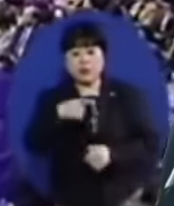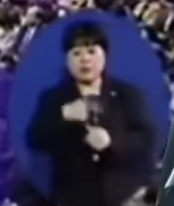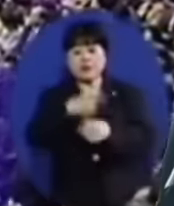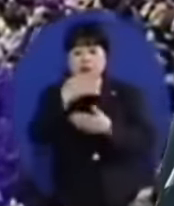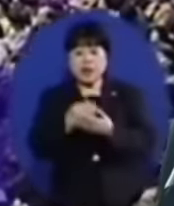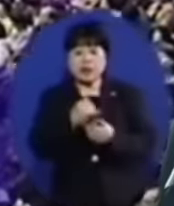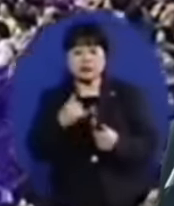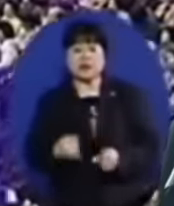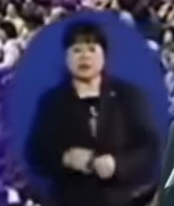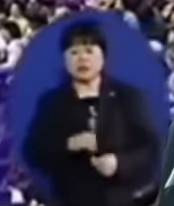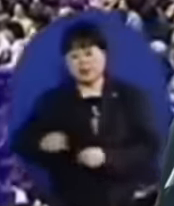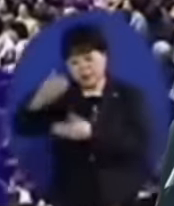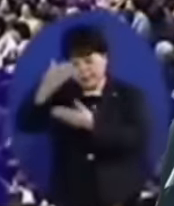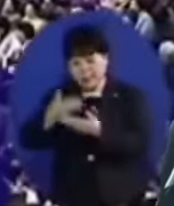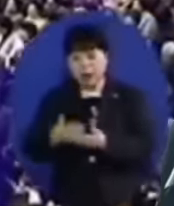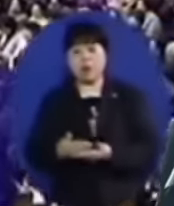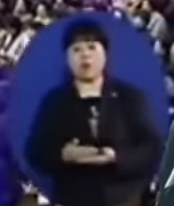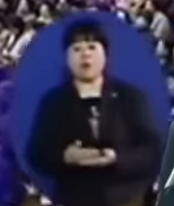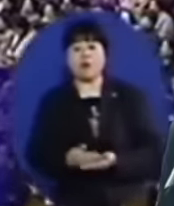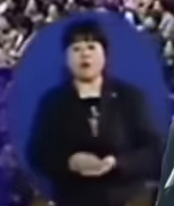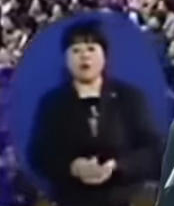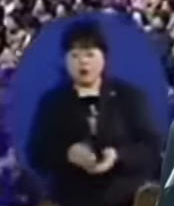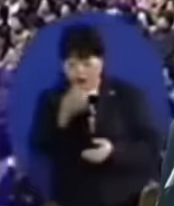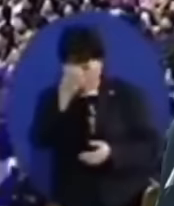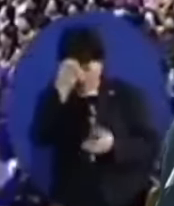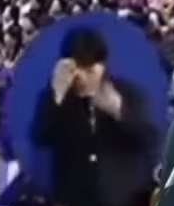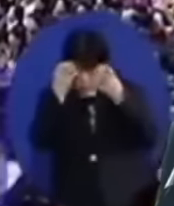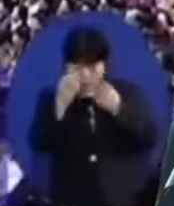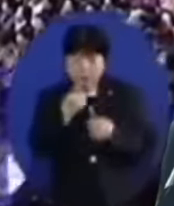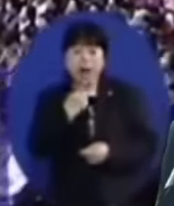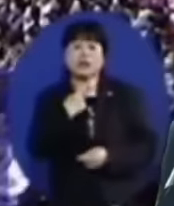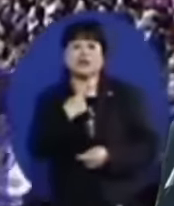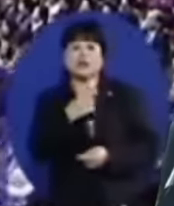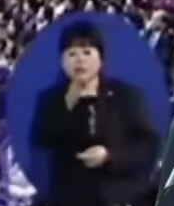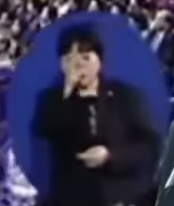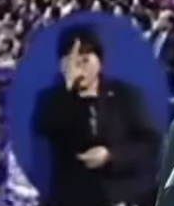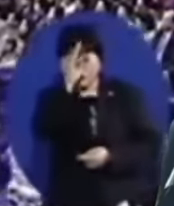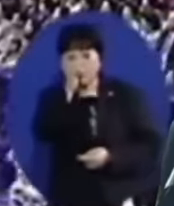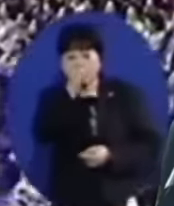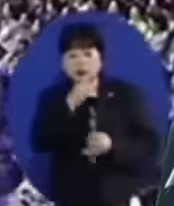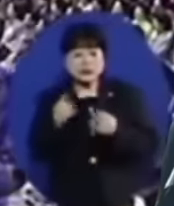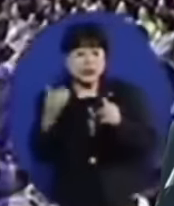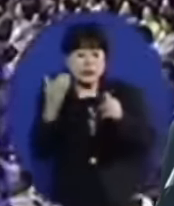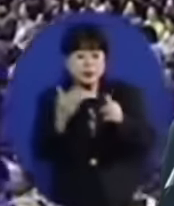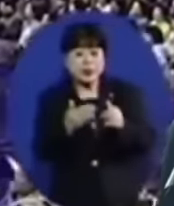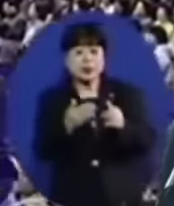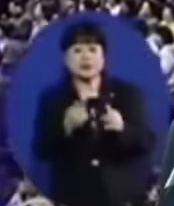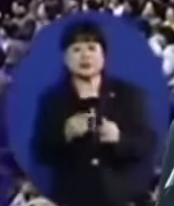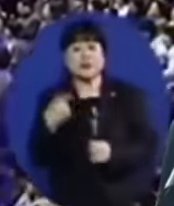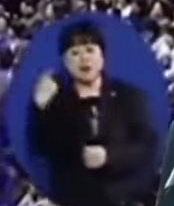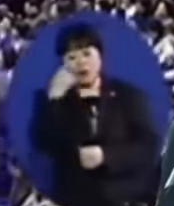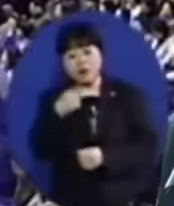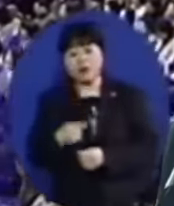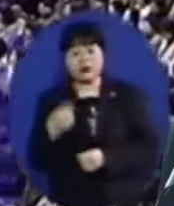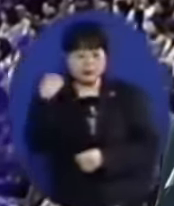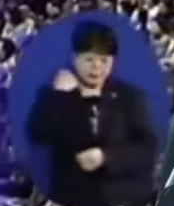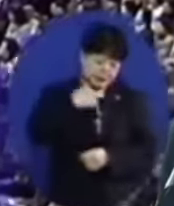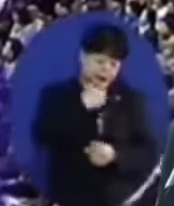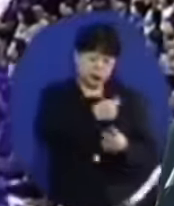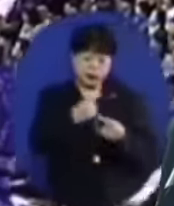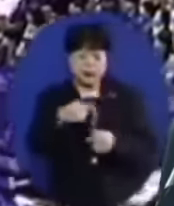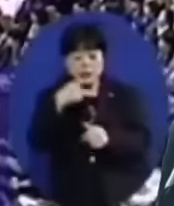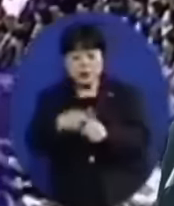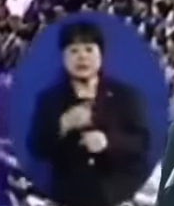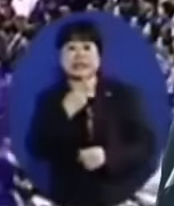받아 사람에게 버림받았으며 강고를 많이 겪었으며 질고를 아는 자라. 마치 사람들이 그에게서 얼굴을 가리는 것 같이